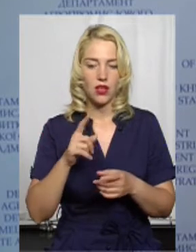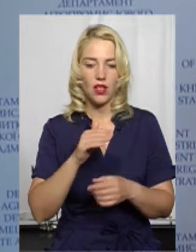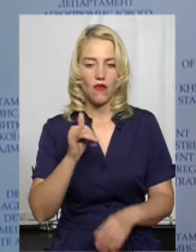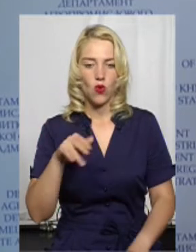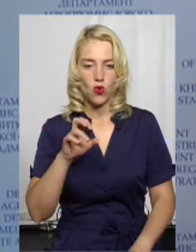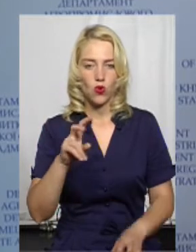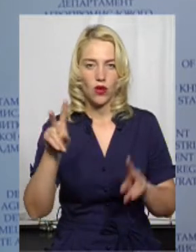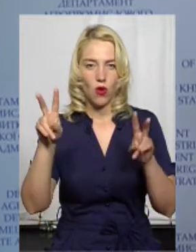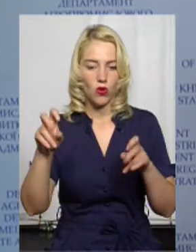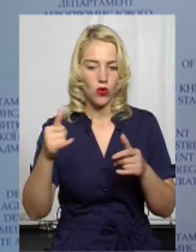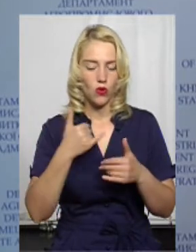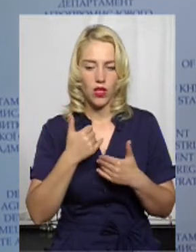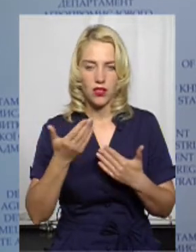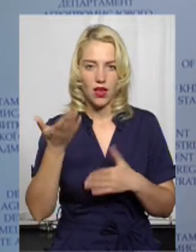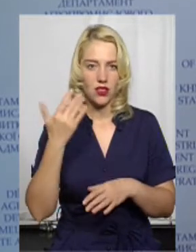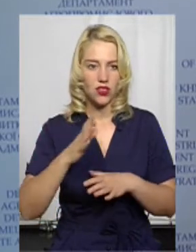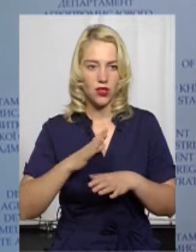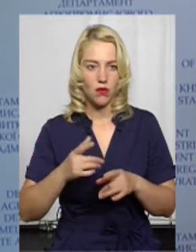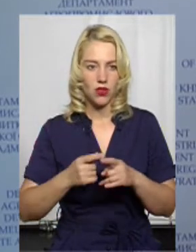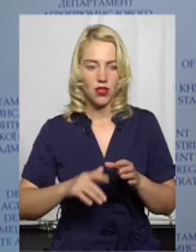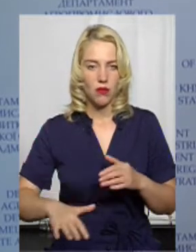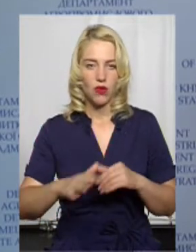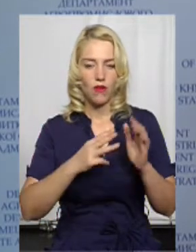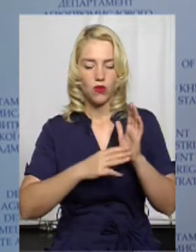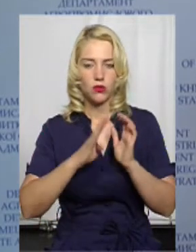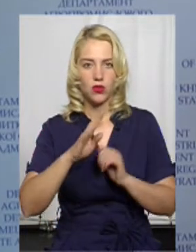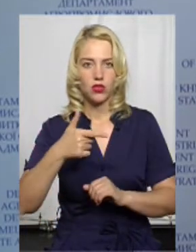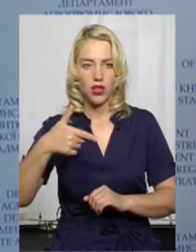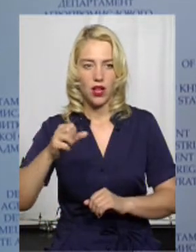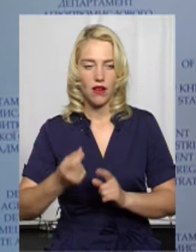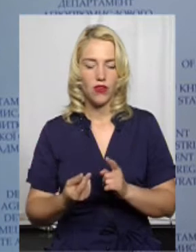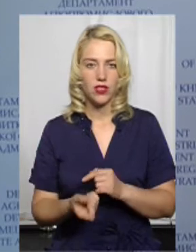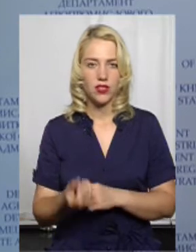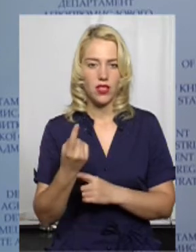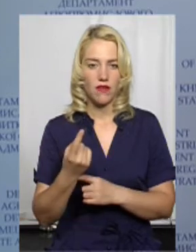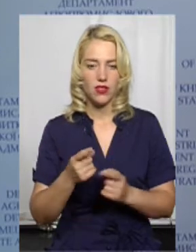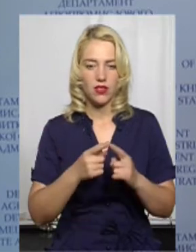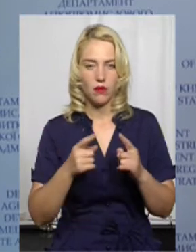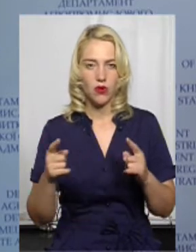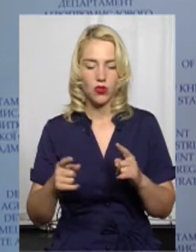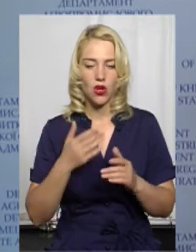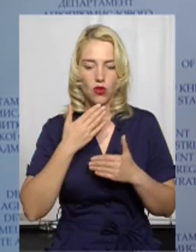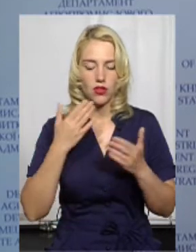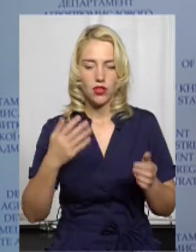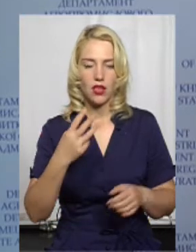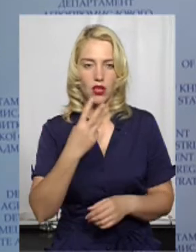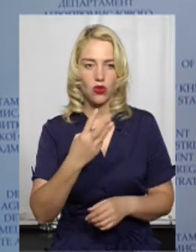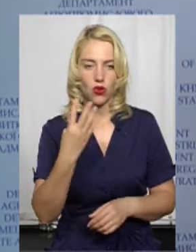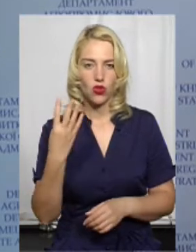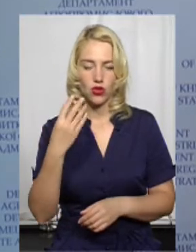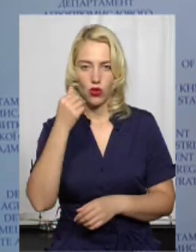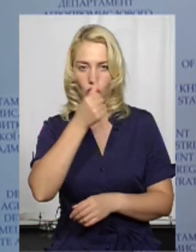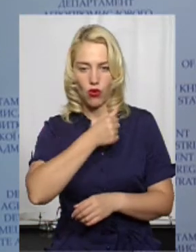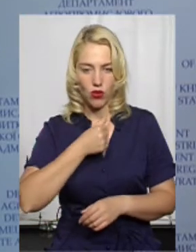нас взагалі не було. І оці площі, ці 84 гектари, вони з'явилися буквально протягом останніх 3-4 років.